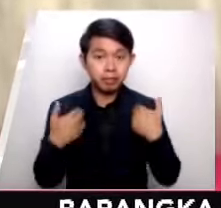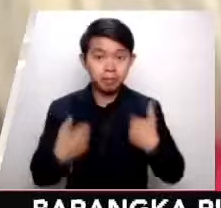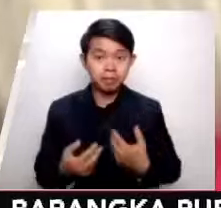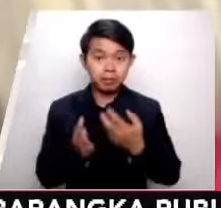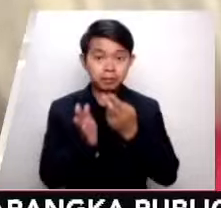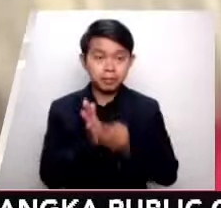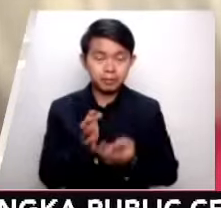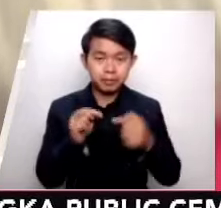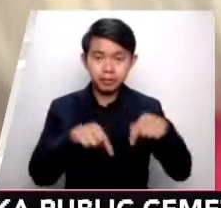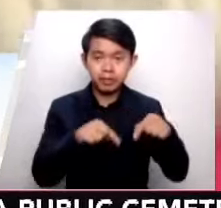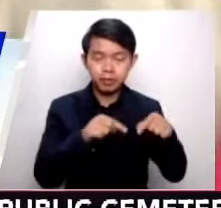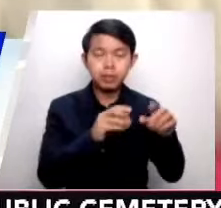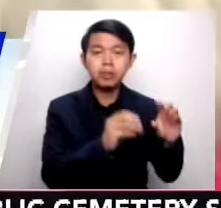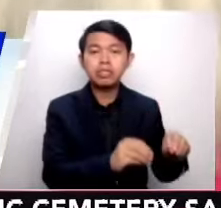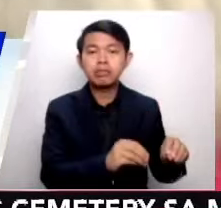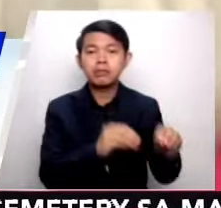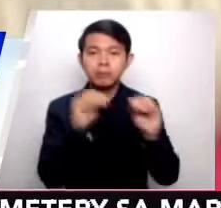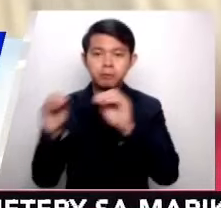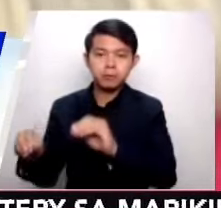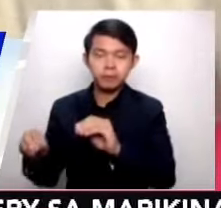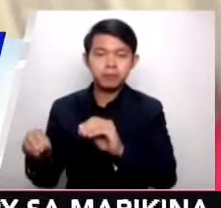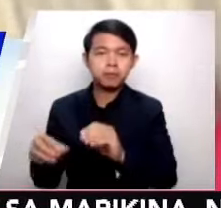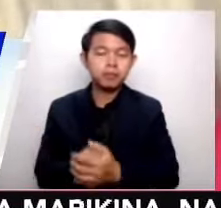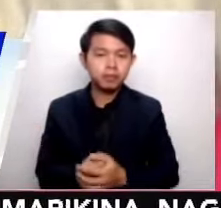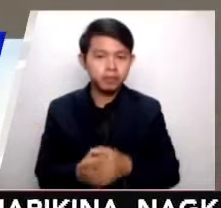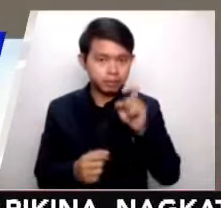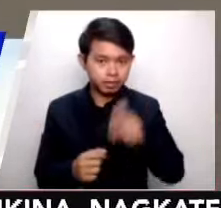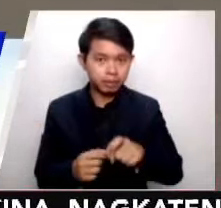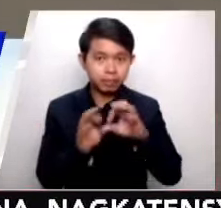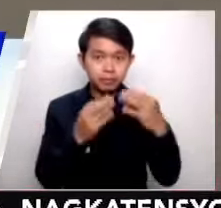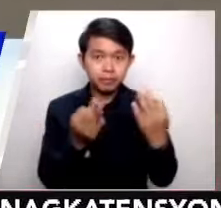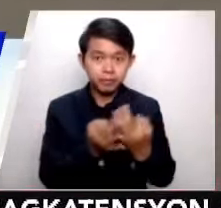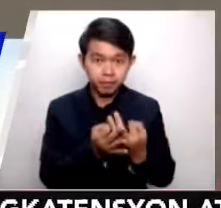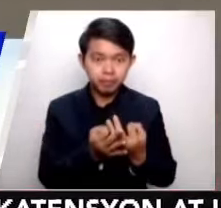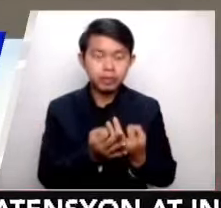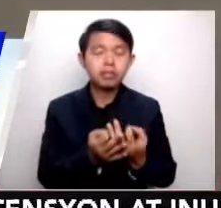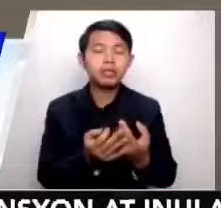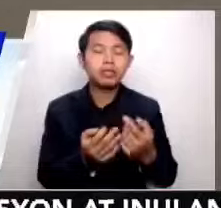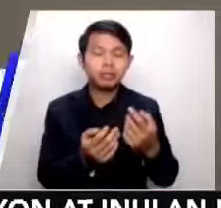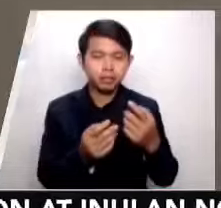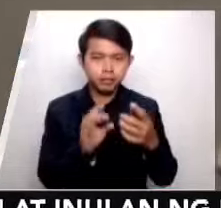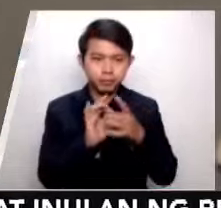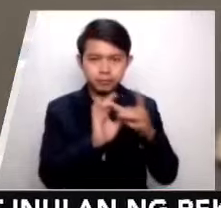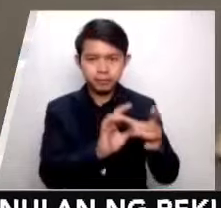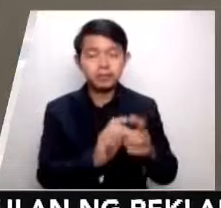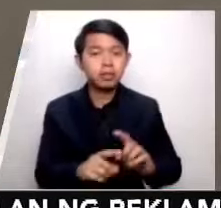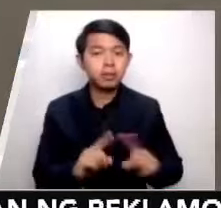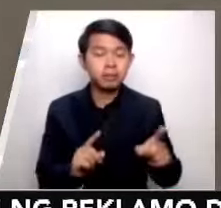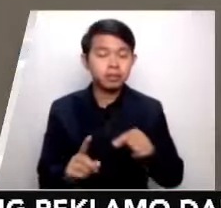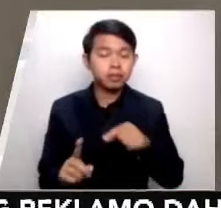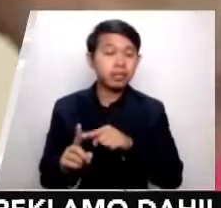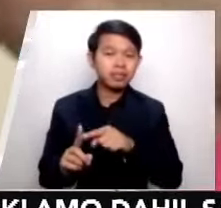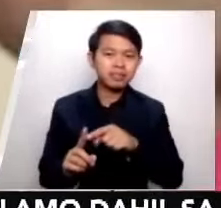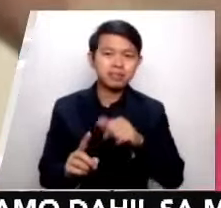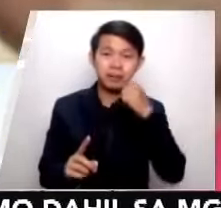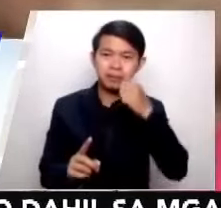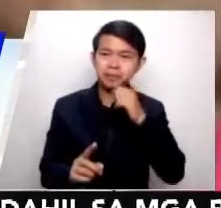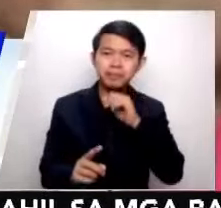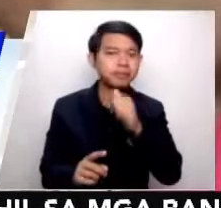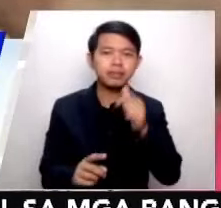in-exhume, kasi dapat ang pamilya magde-declare ilan ang libing nila. Bukod sa diro niya, nabalitaan ang application para maisama sa Wall